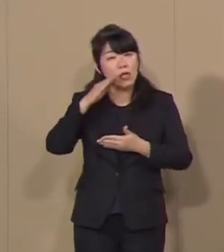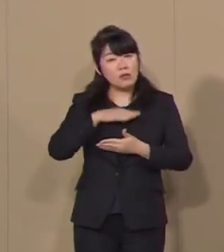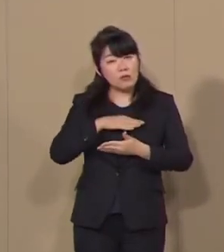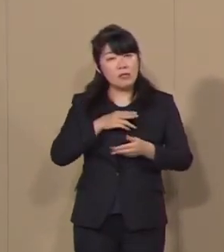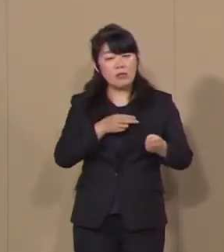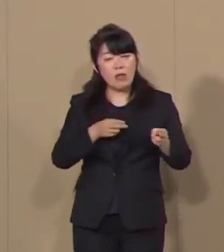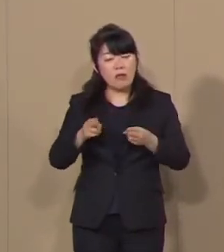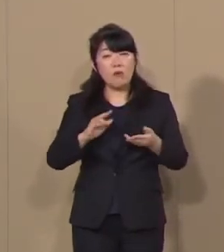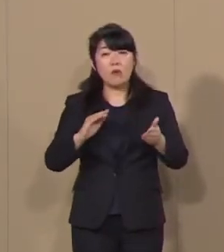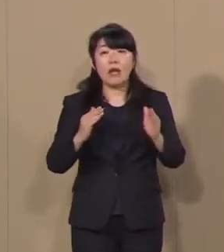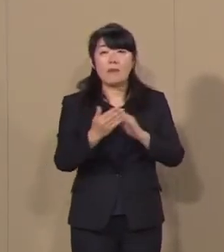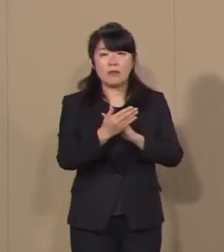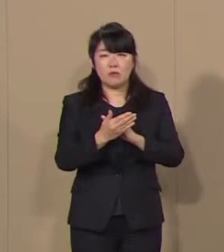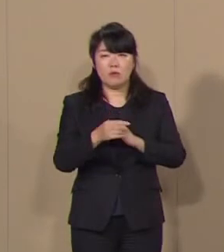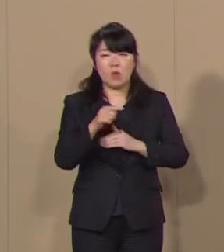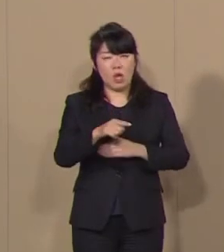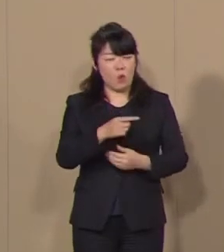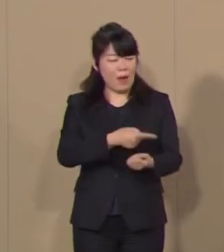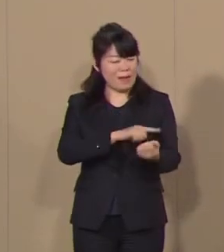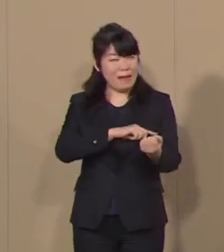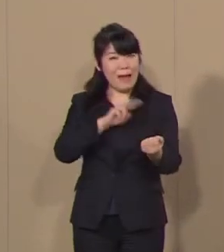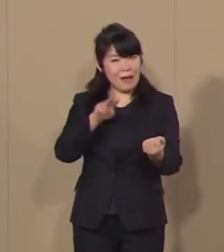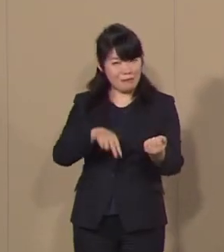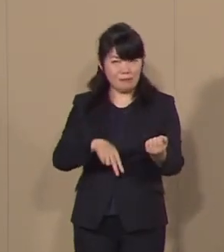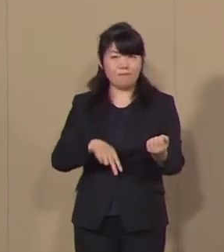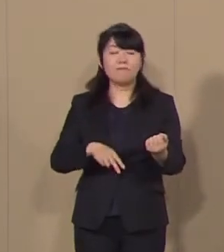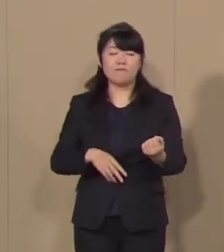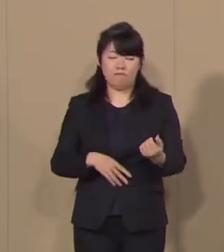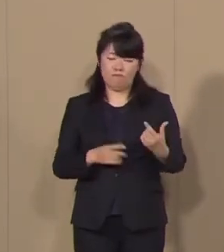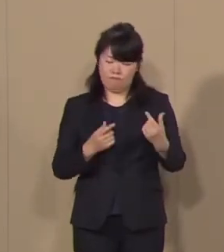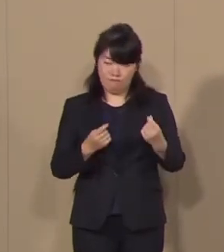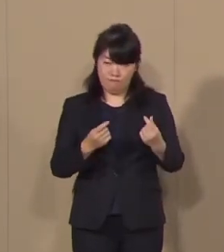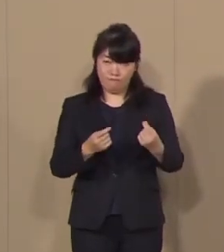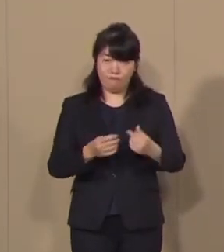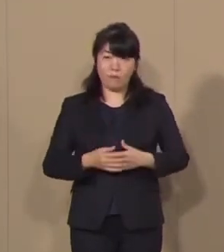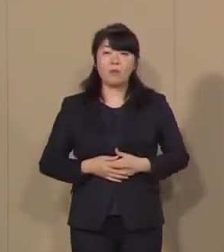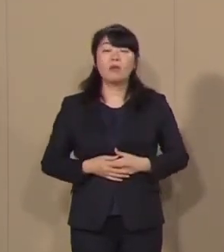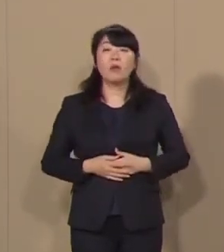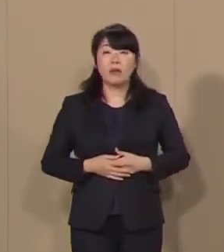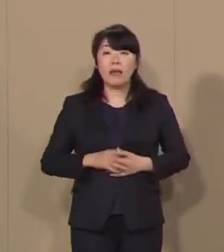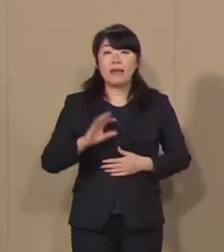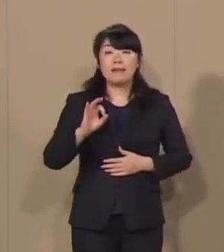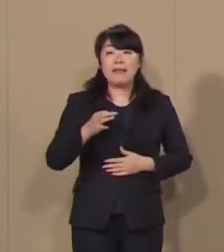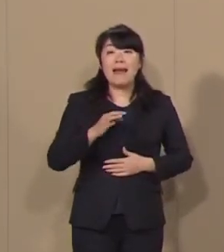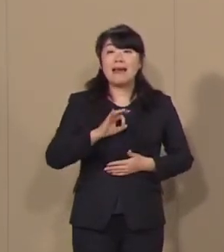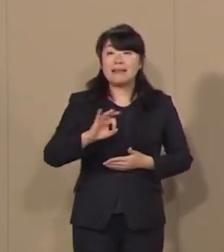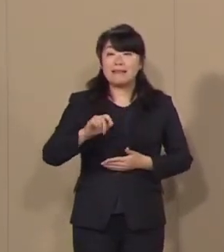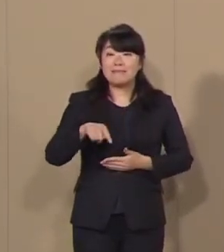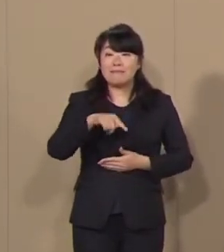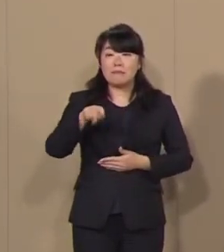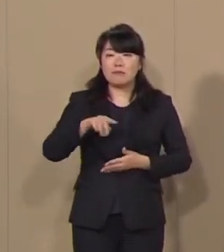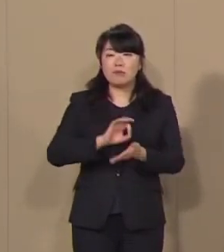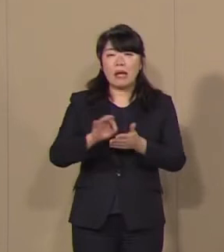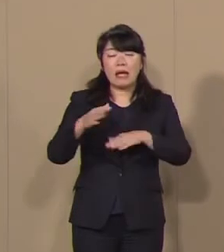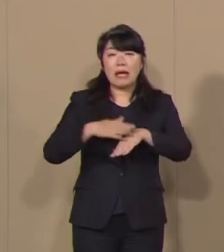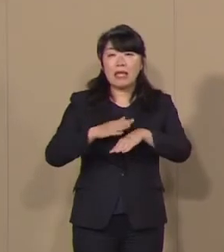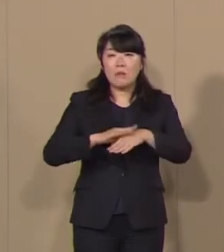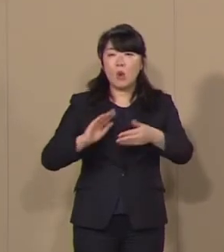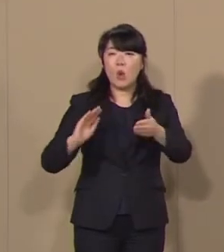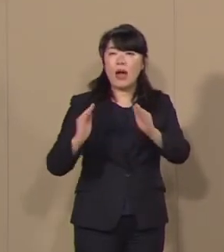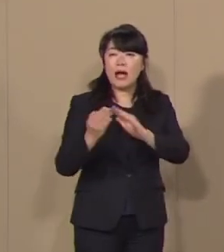生活保護は権利ですそのとおりですそして税金の使い道も変えていきます